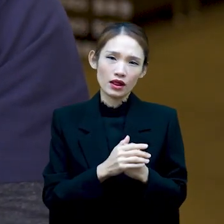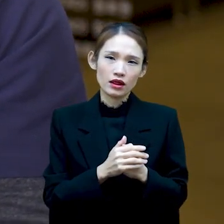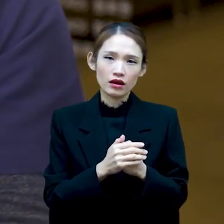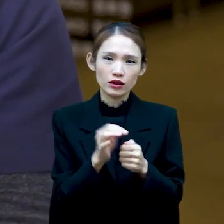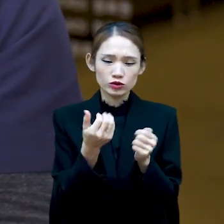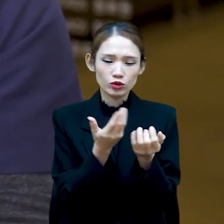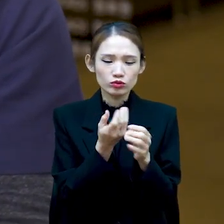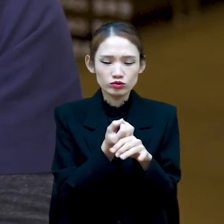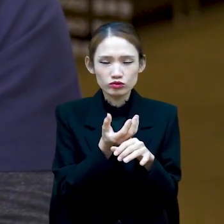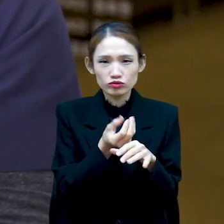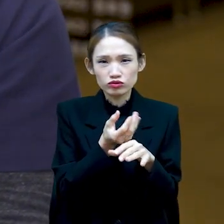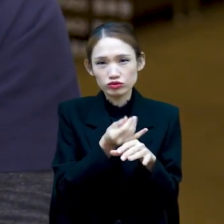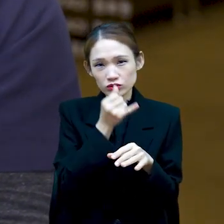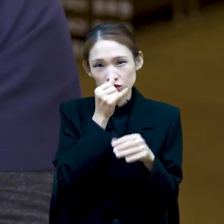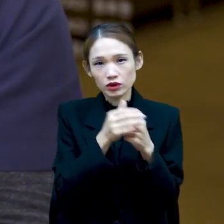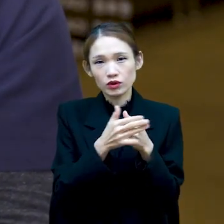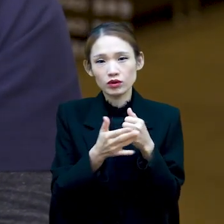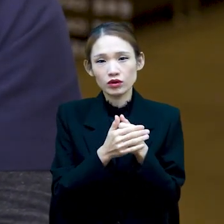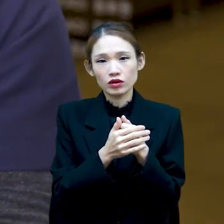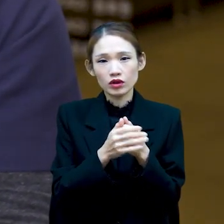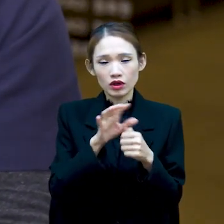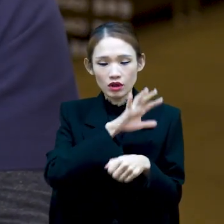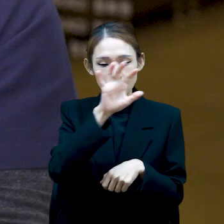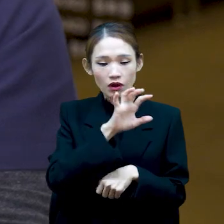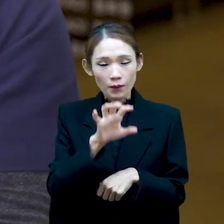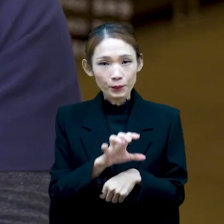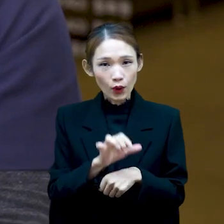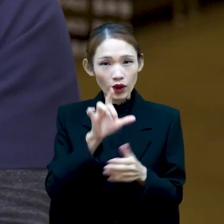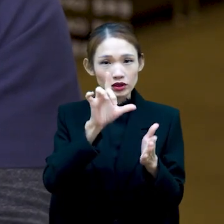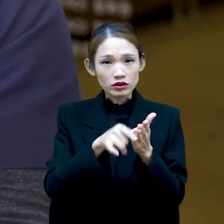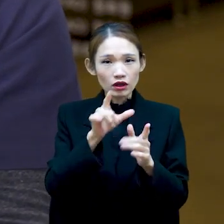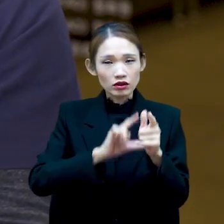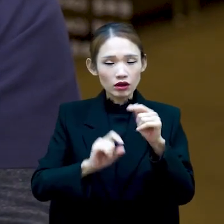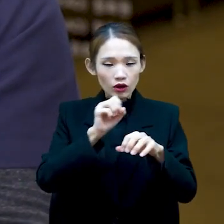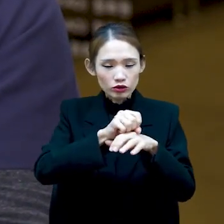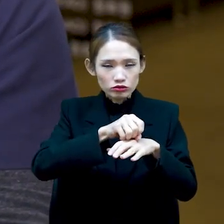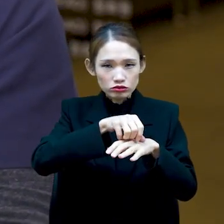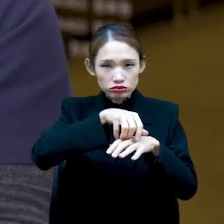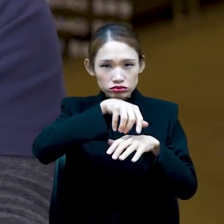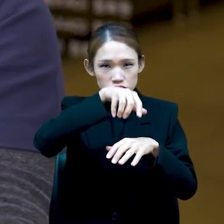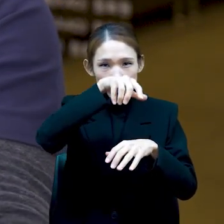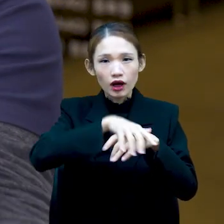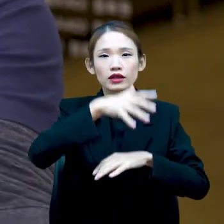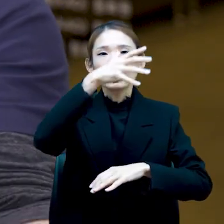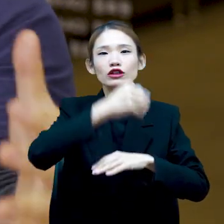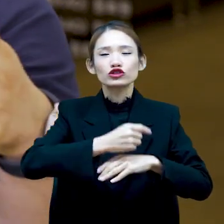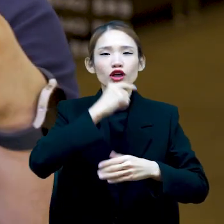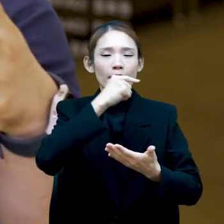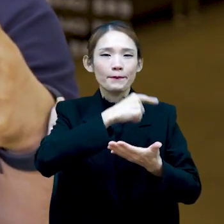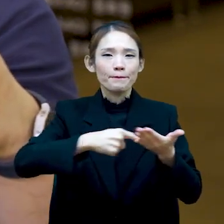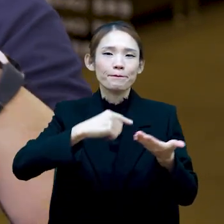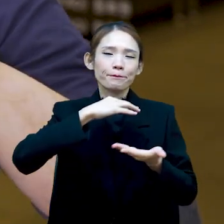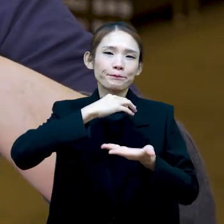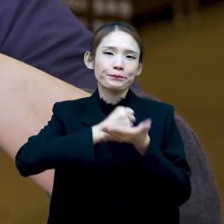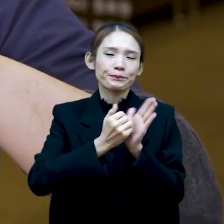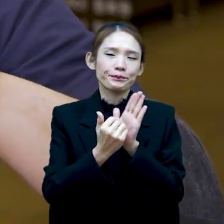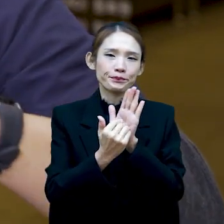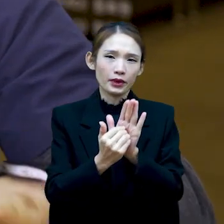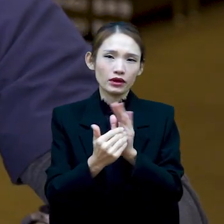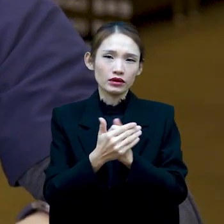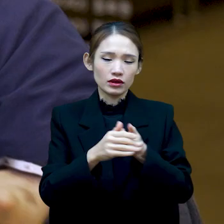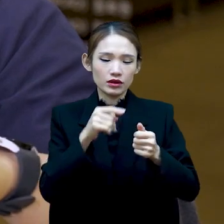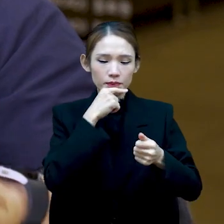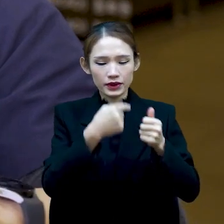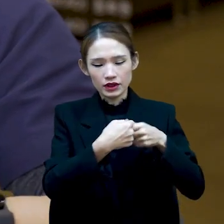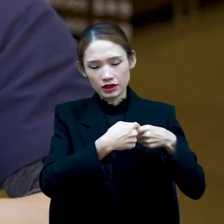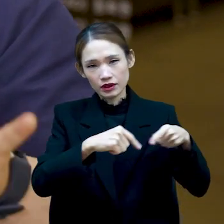약간은 좀 붓고, 부으면 또 그런 동작을 계속 반복했을 때 더 붓고, 나중에는 이제 혈관이 막혀서 피가